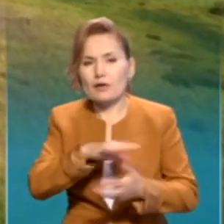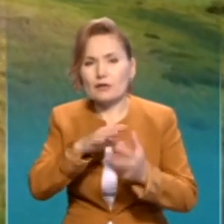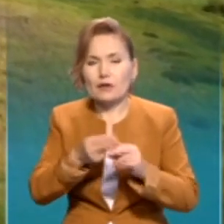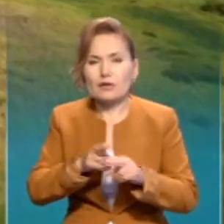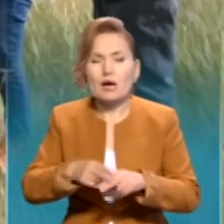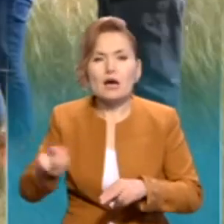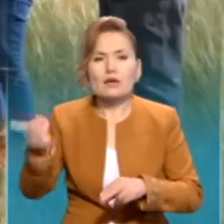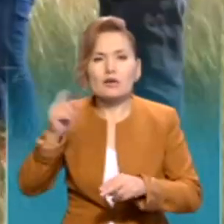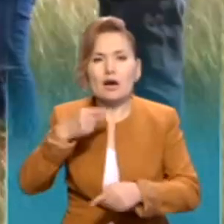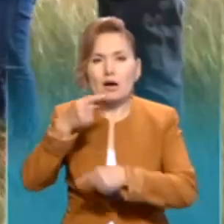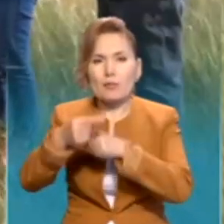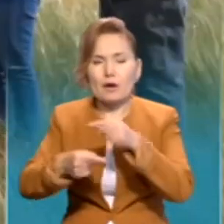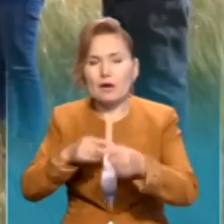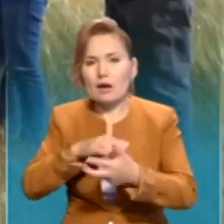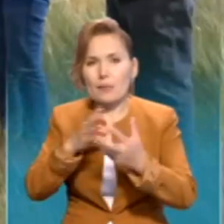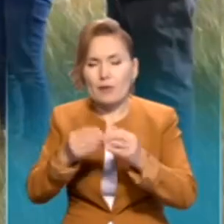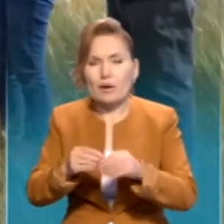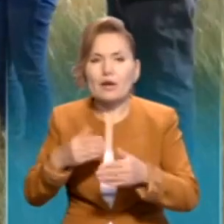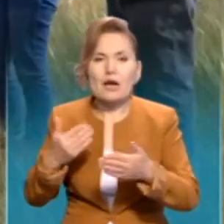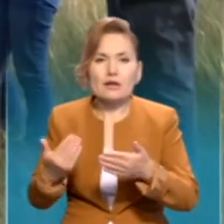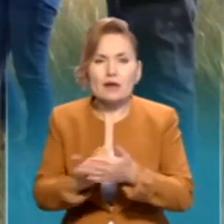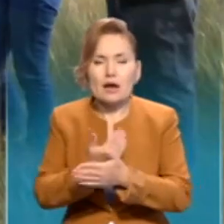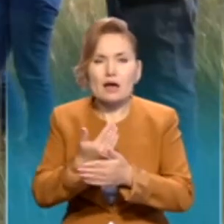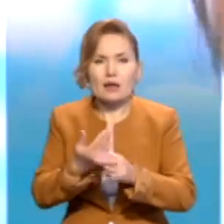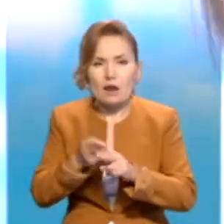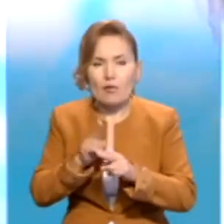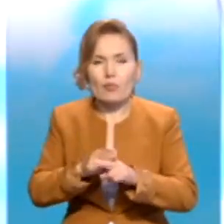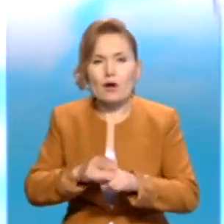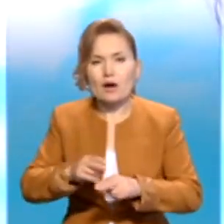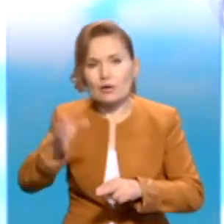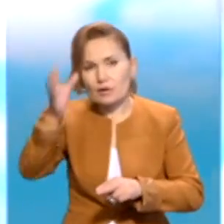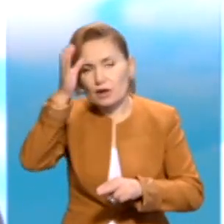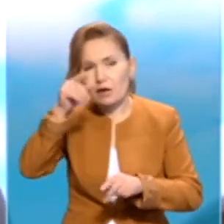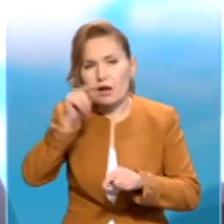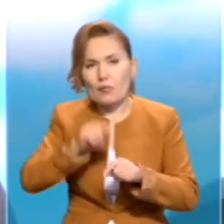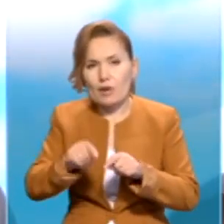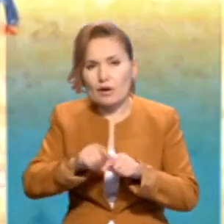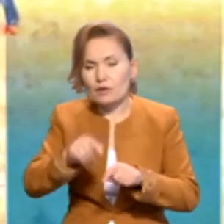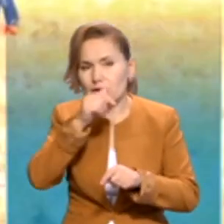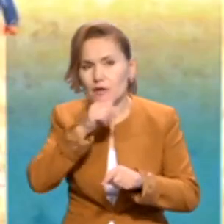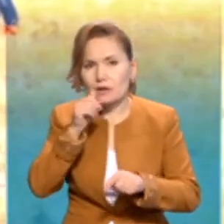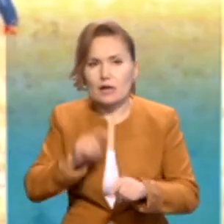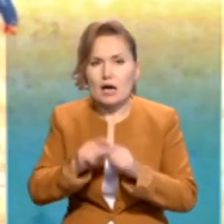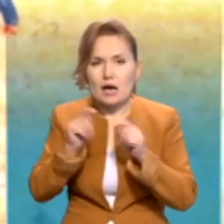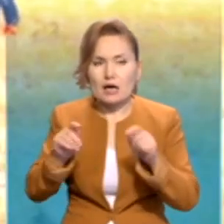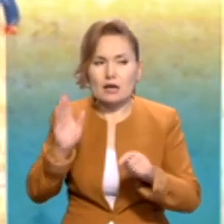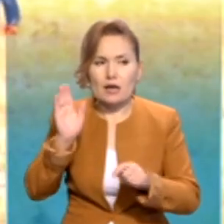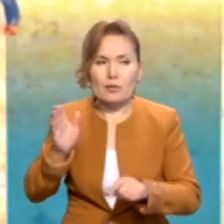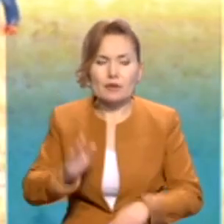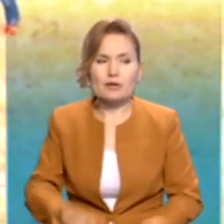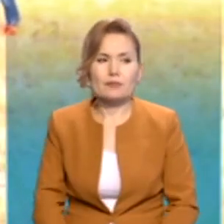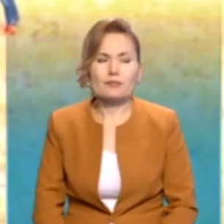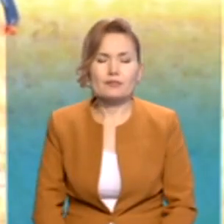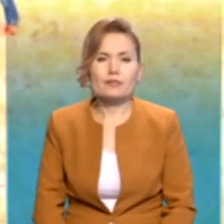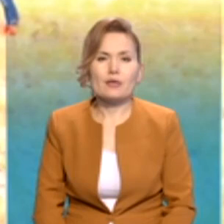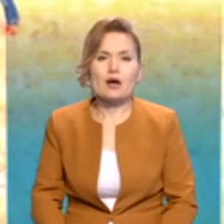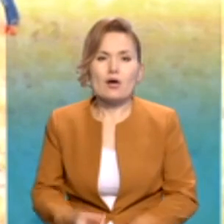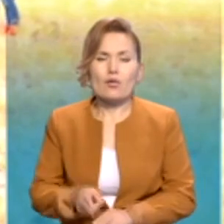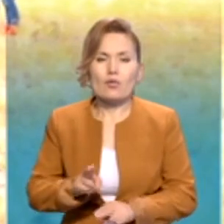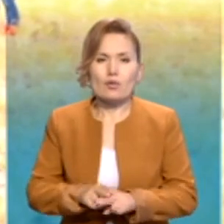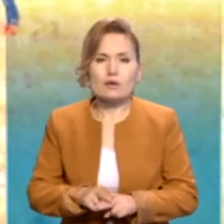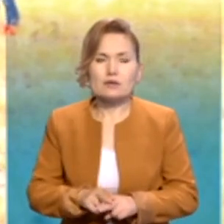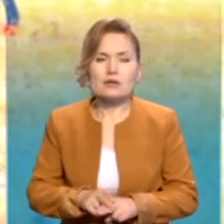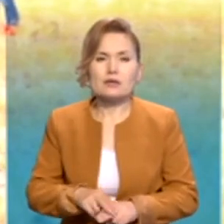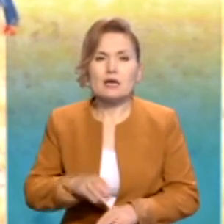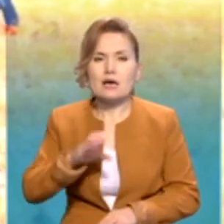дәуіріне жатқызады. Нақты дәлелдер мен мәліметтер археологиялық зерттеу нәтижесінде анықталмақ. Кешеннің ортасында өзі Сароба